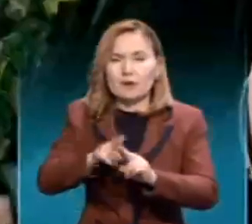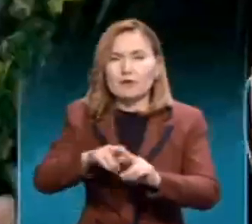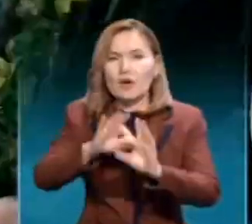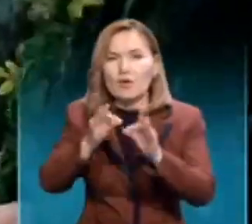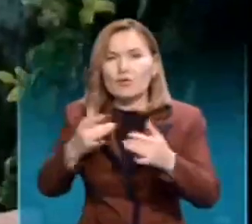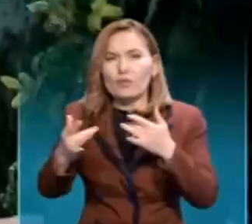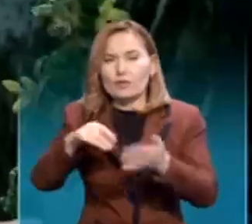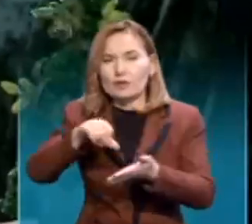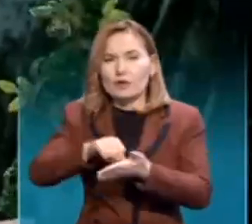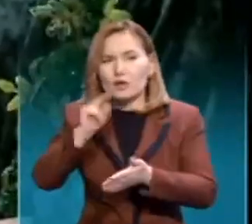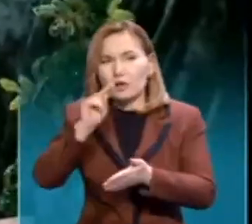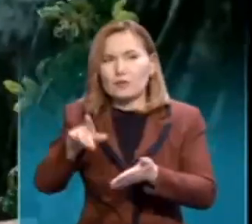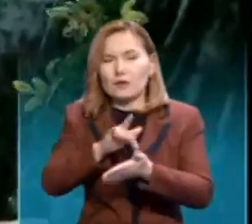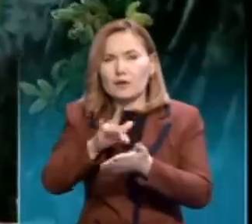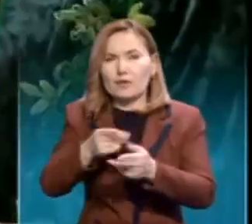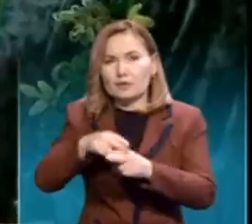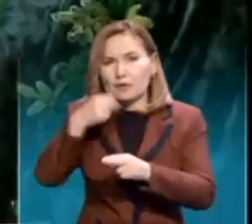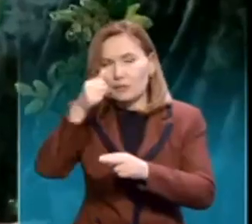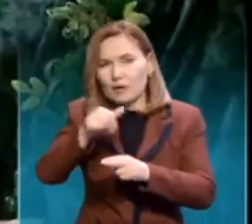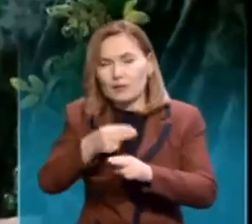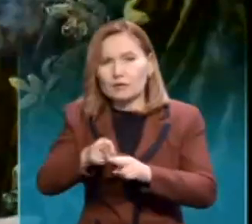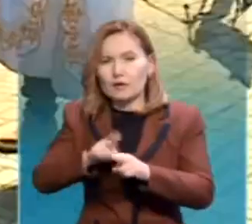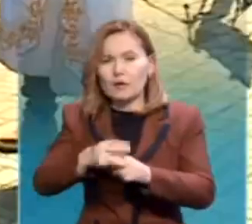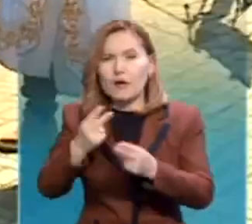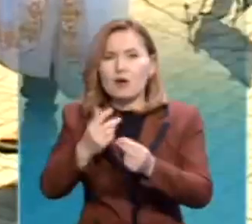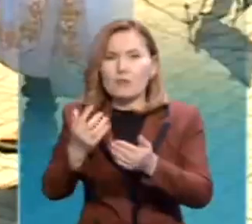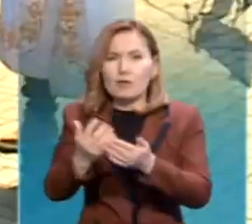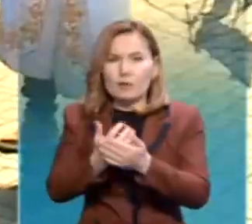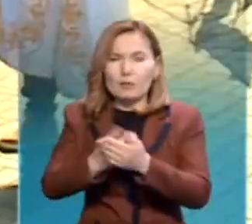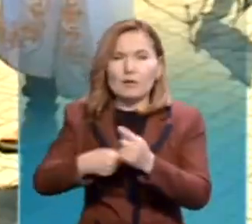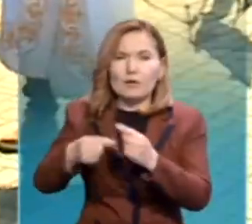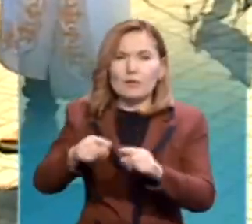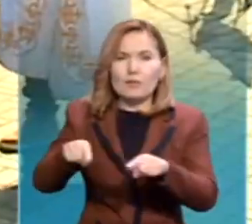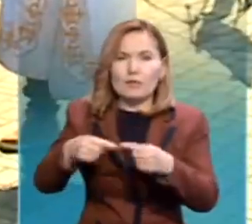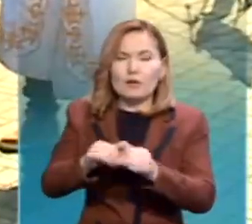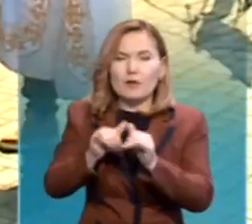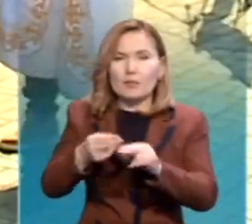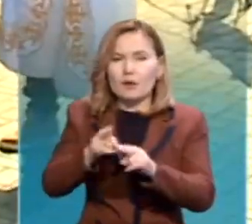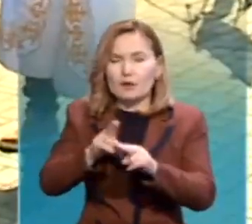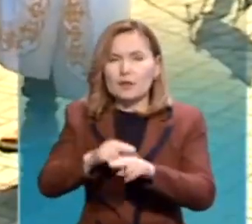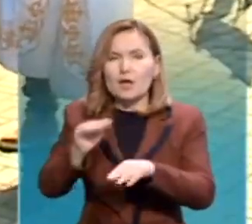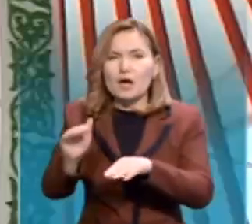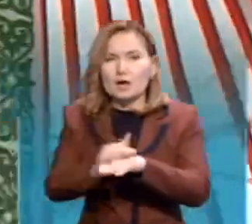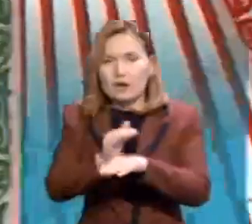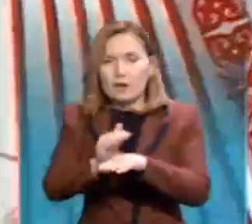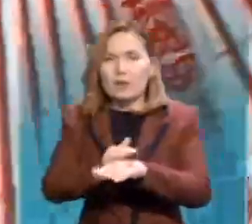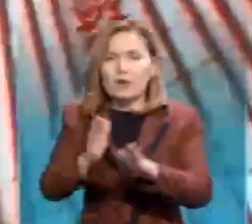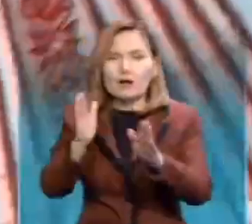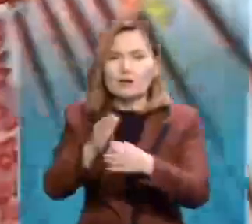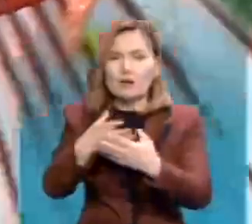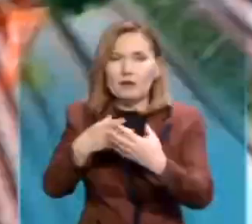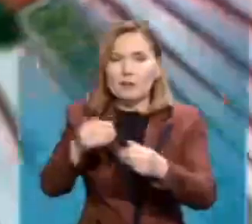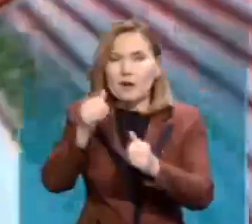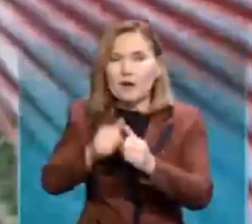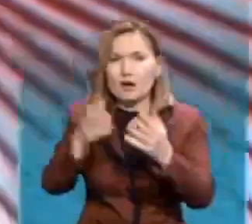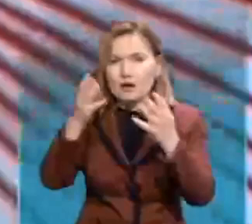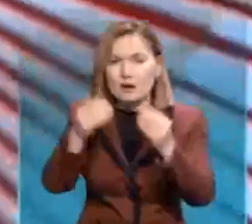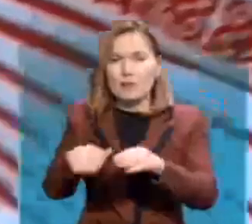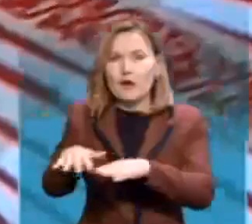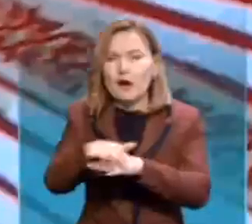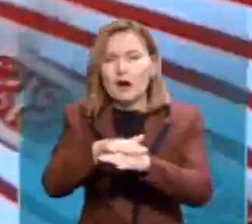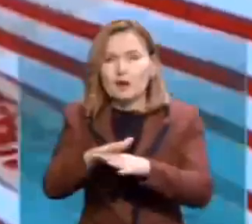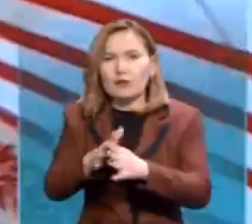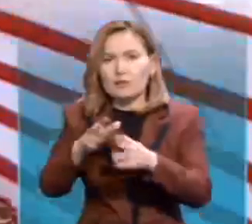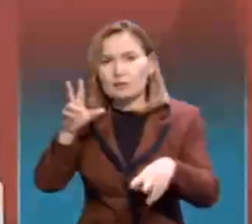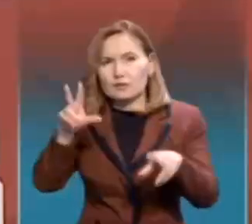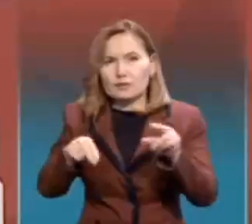етті. Шымкент қаласы биылғы жылды толайым табыспен қарсы алып отыр. Жер бетіне жақсылық пен мейірім ұялаған Наурыздың әр күнінен жұртшылықтың күтер